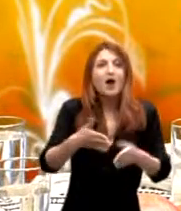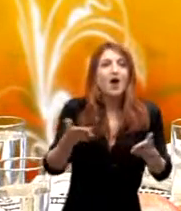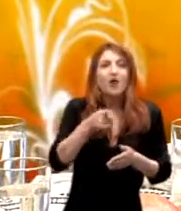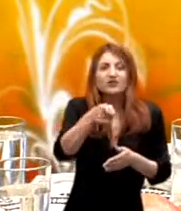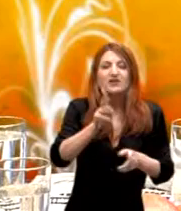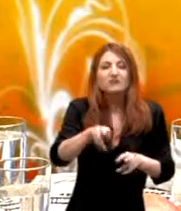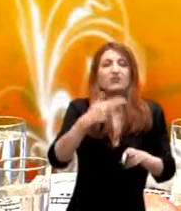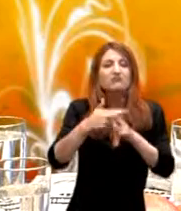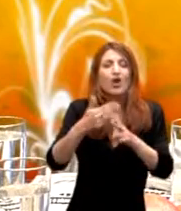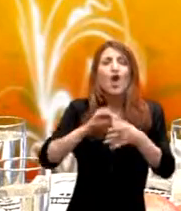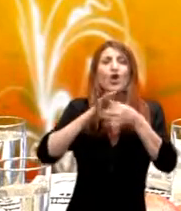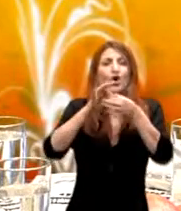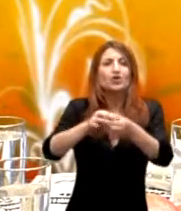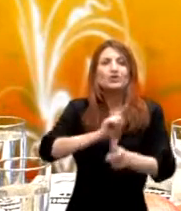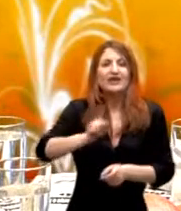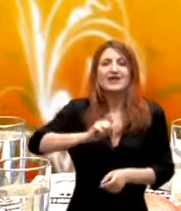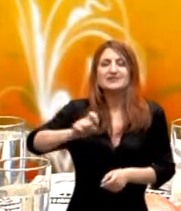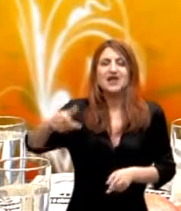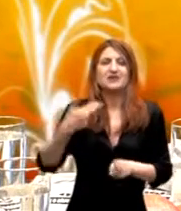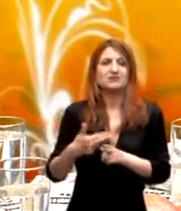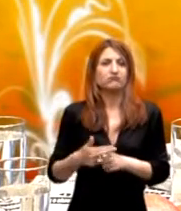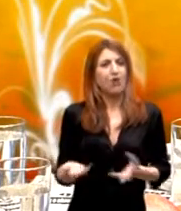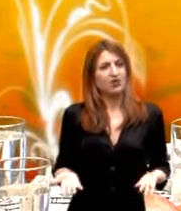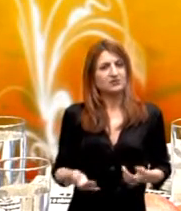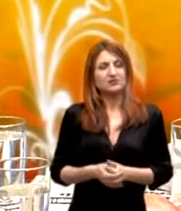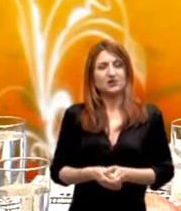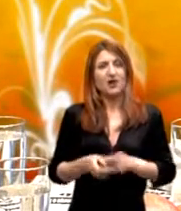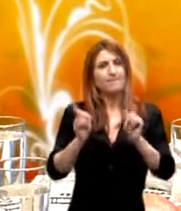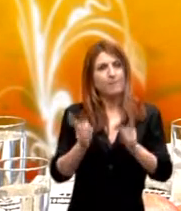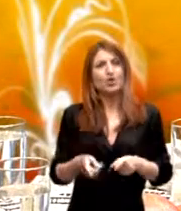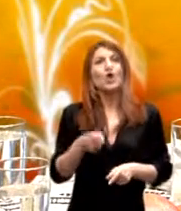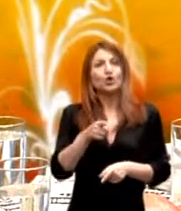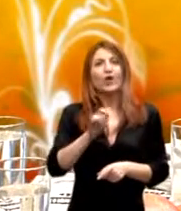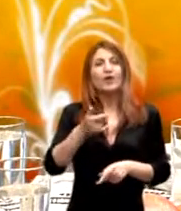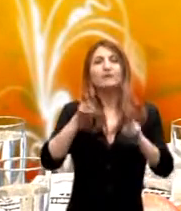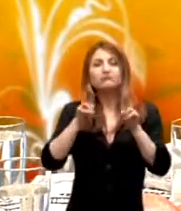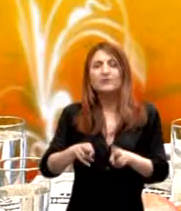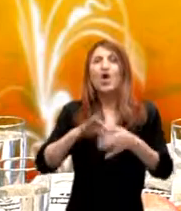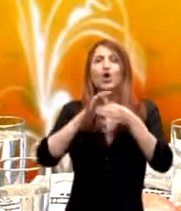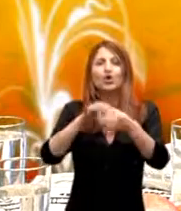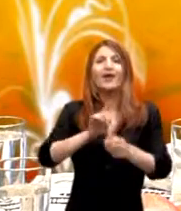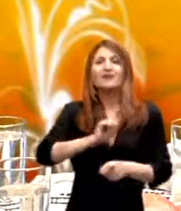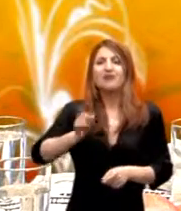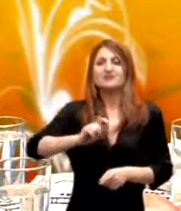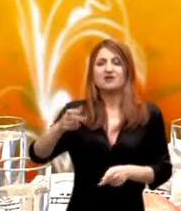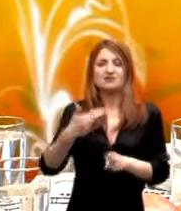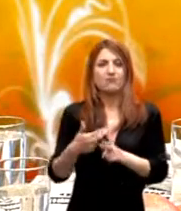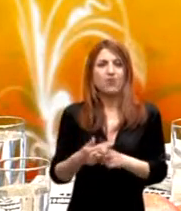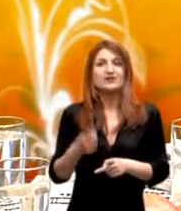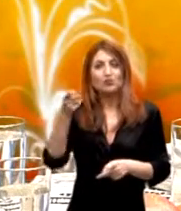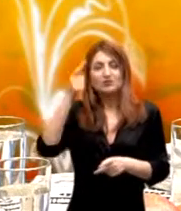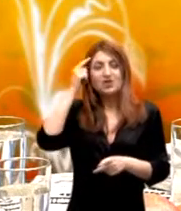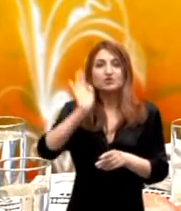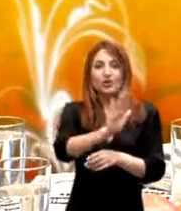kronično nezaraznom bolesniku, jel tako? A ne o debljini kao takvoj. Da, kronično nezarazna bolest. Tako je. Znači, on mora već kontrolirati tebi